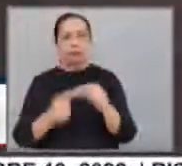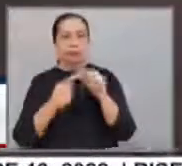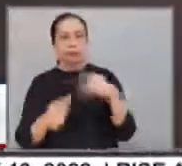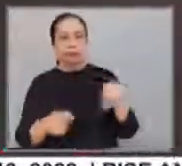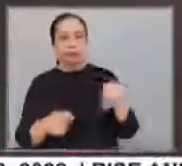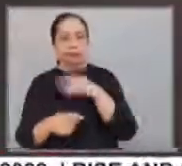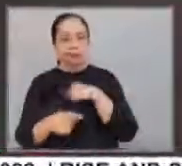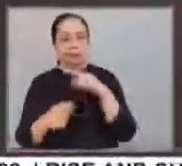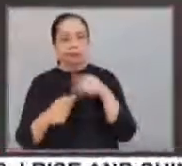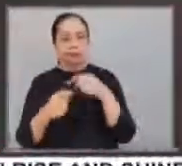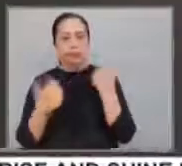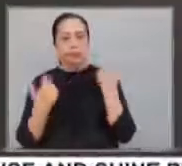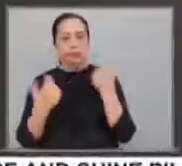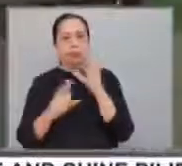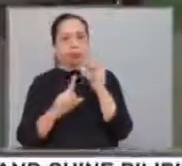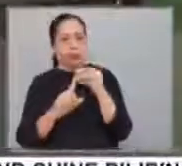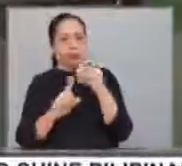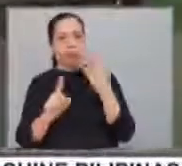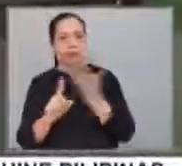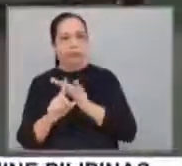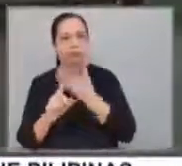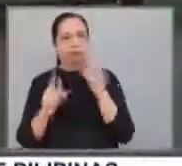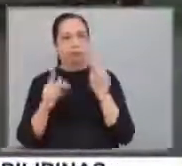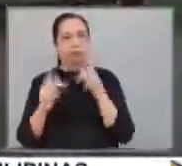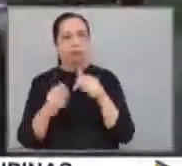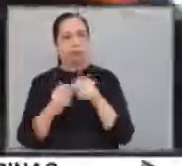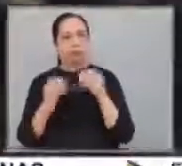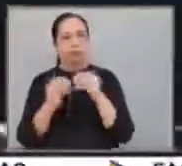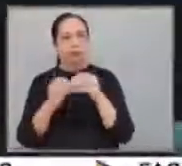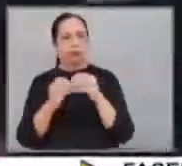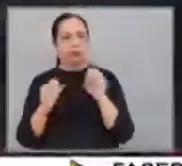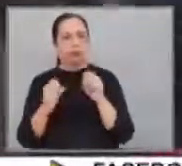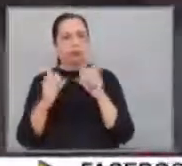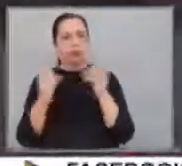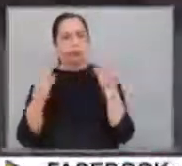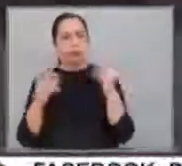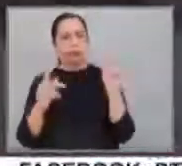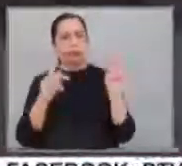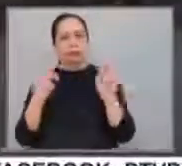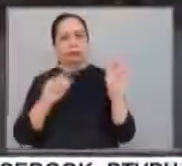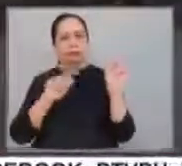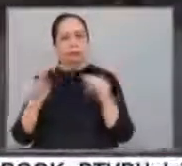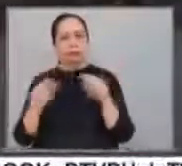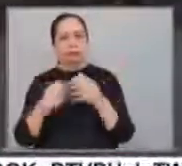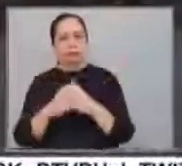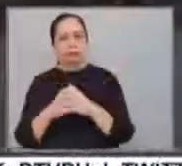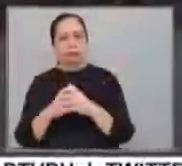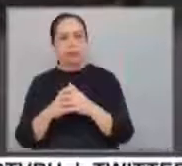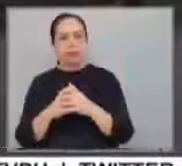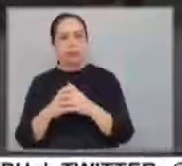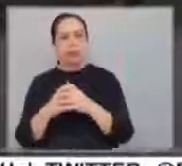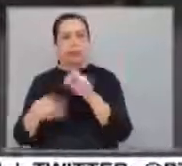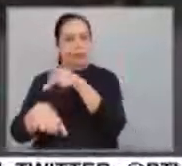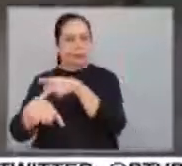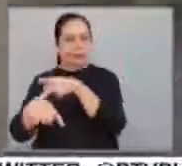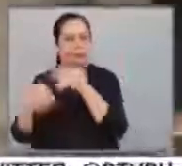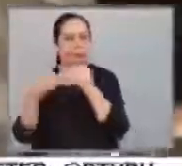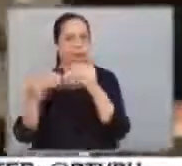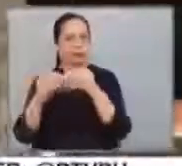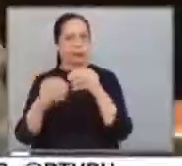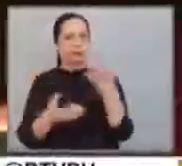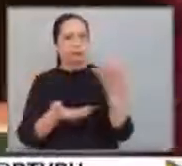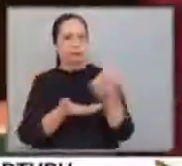culture natin, mas maraming pupunta. Mas possible na mas maraming pupunta sa atin at mas malaki ang income na darating